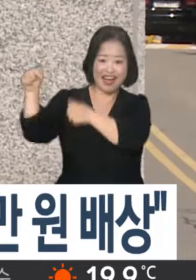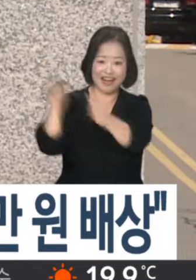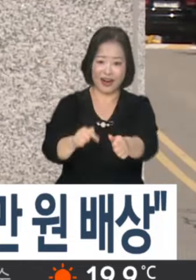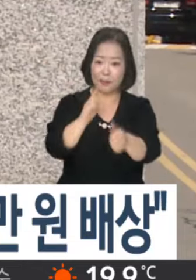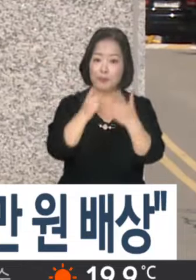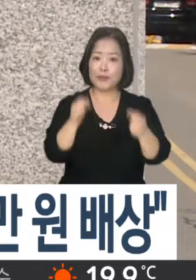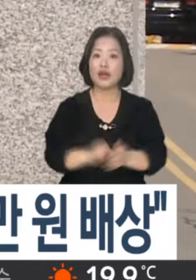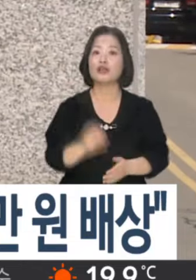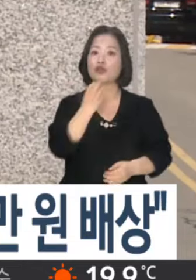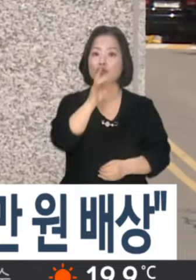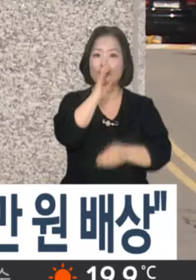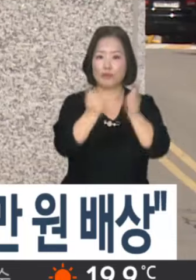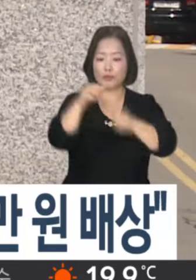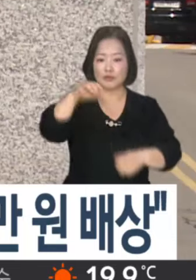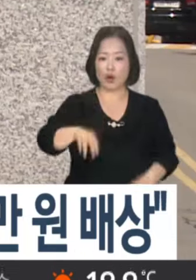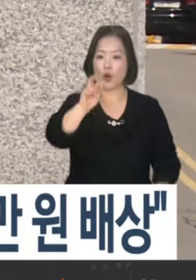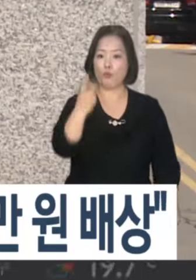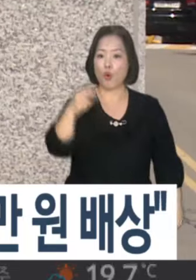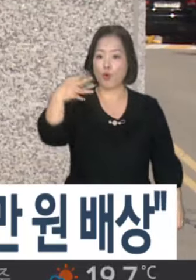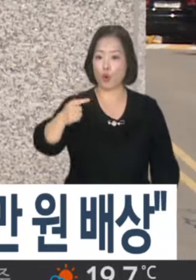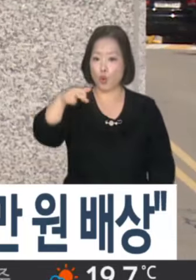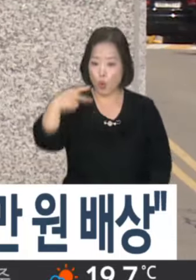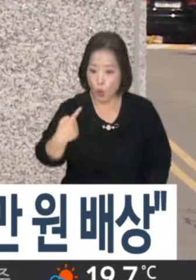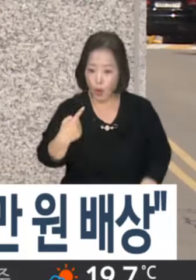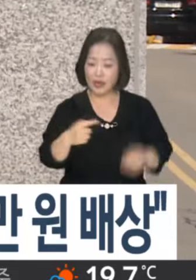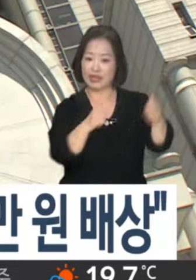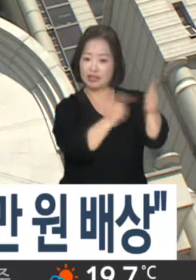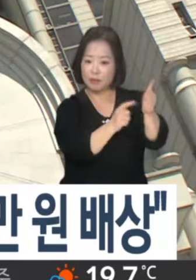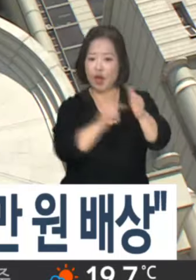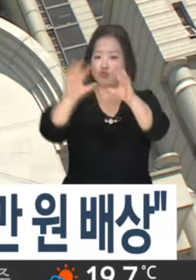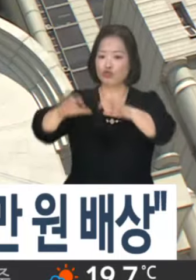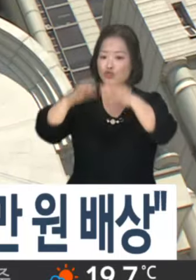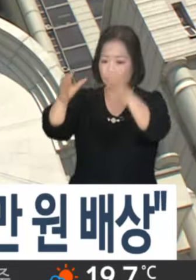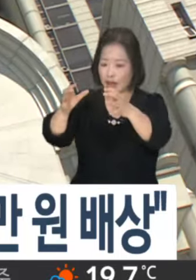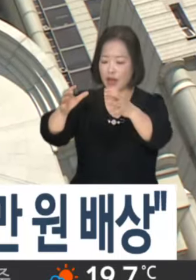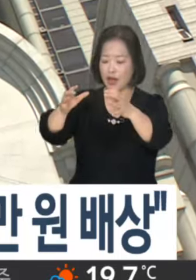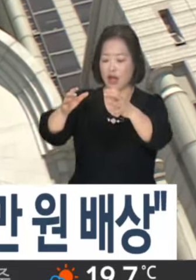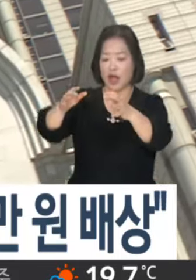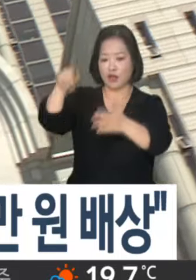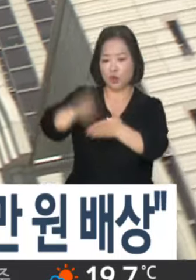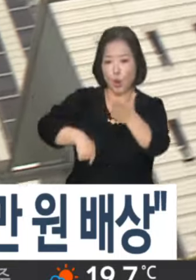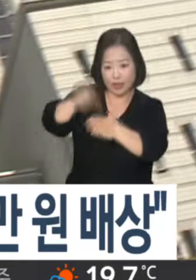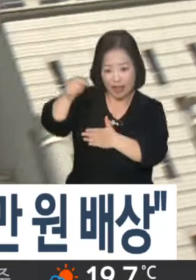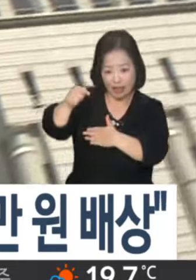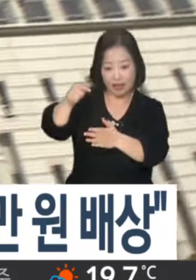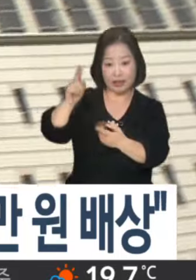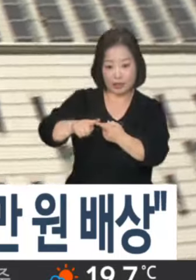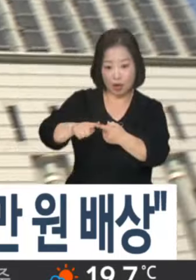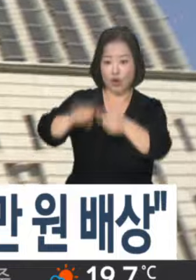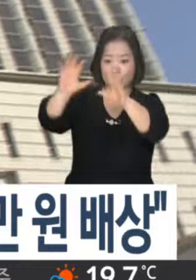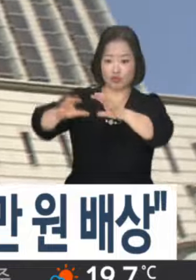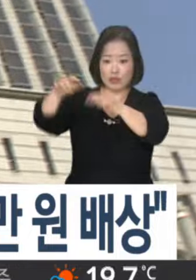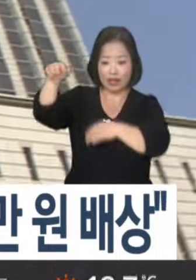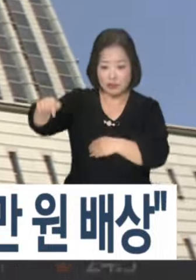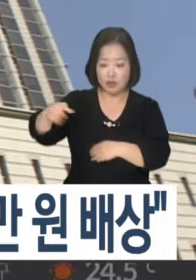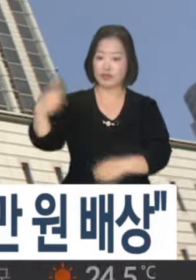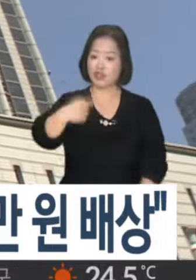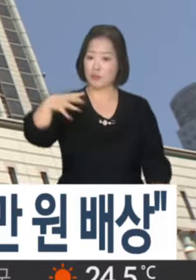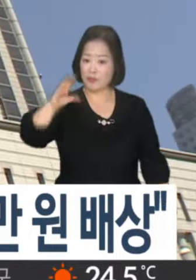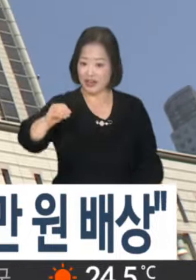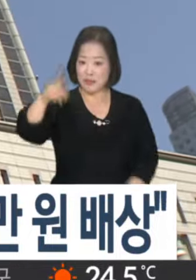서울중앙지법은 오늘 모로코인가 국가를 상대로 제기한 손해 배상 청구 소송에서 국가가 천만 원을